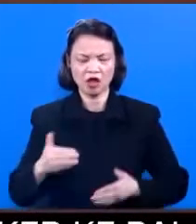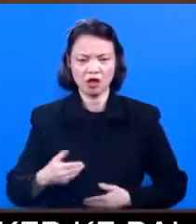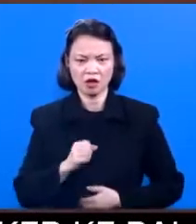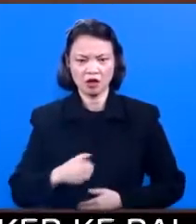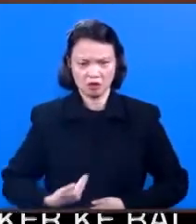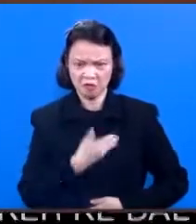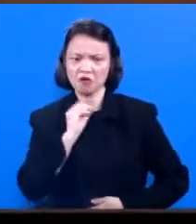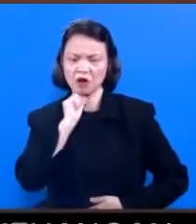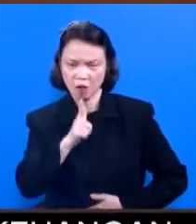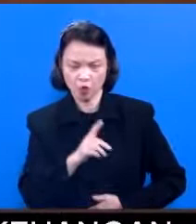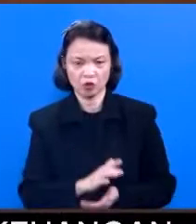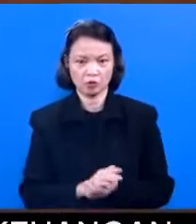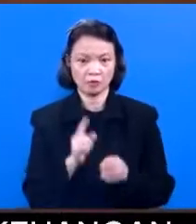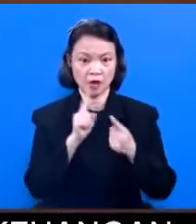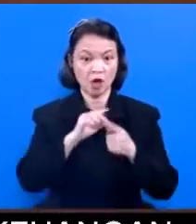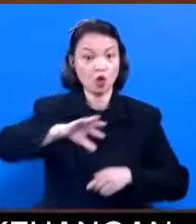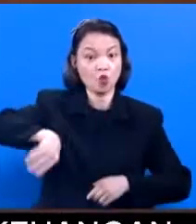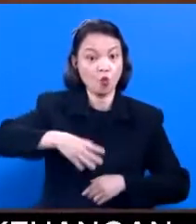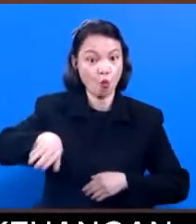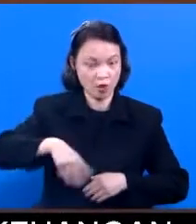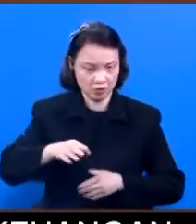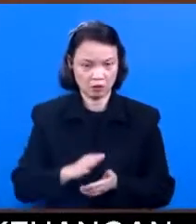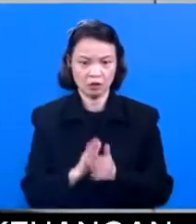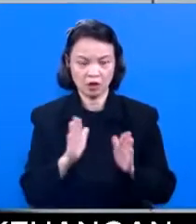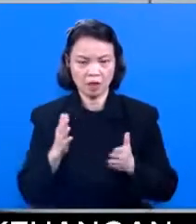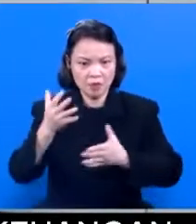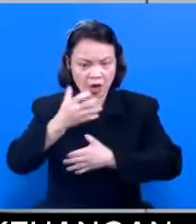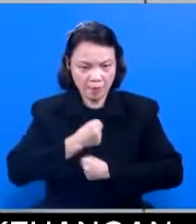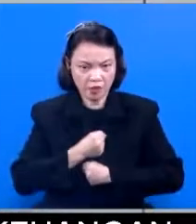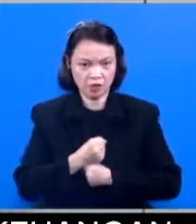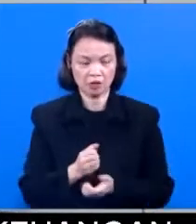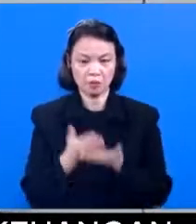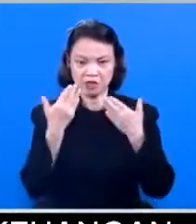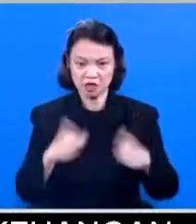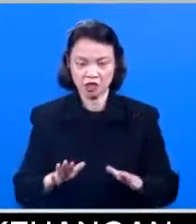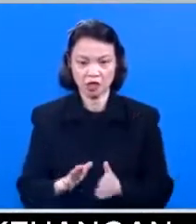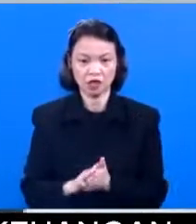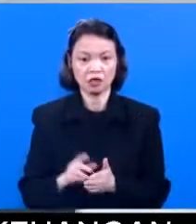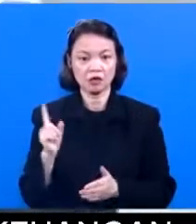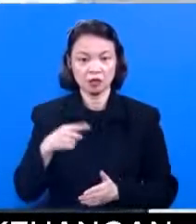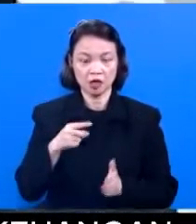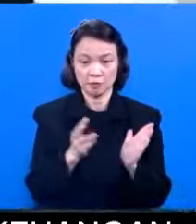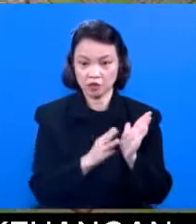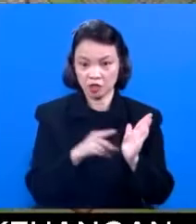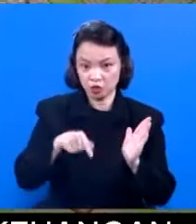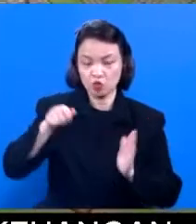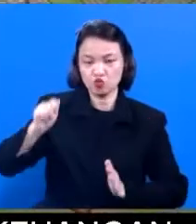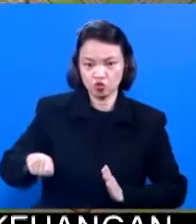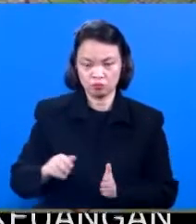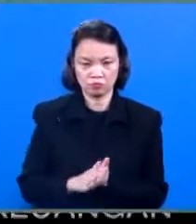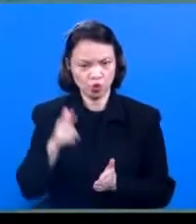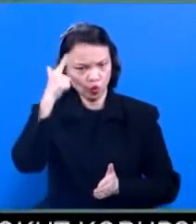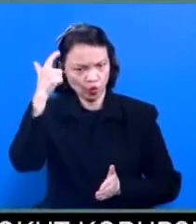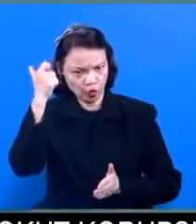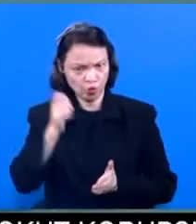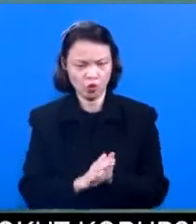kecenderungan korban mengadu kepada keluarga sehingga tidak mendapatkan penyelesaian secara hukum maupun akibat persoalan literasi teknologi